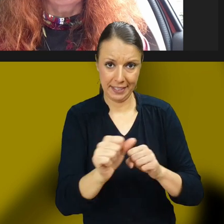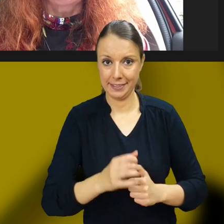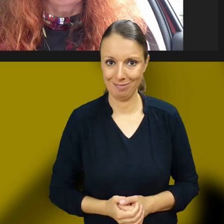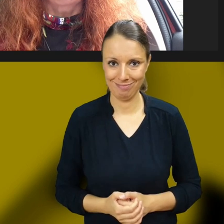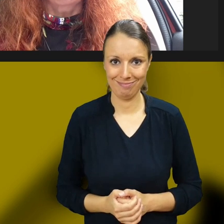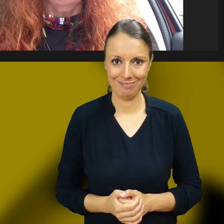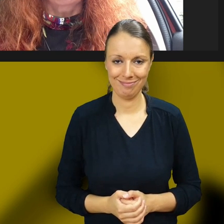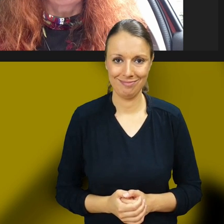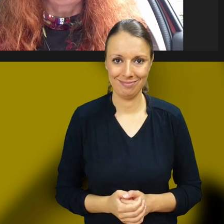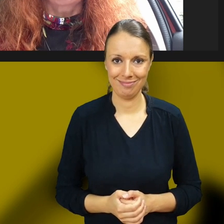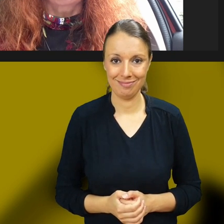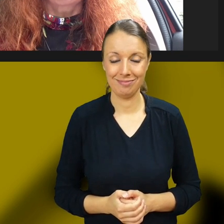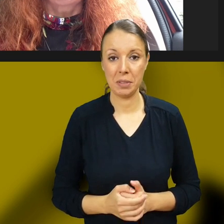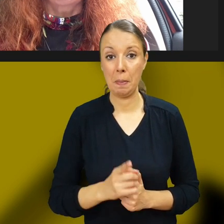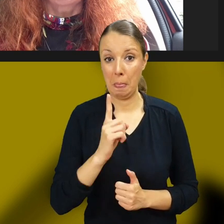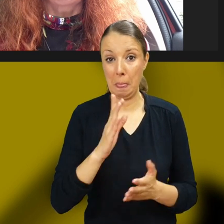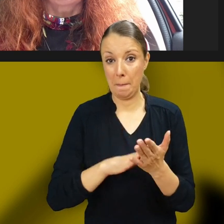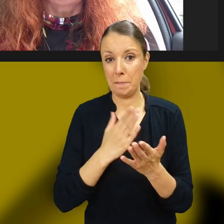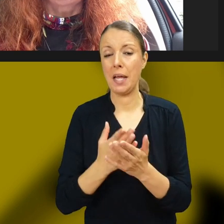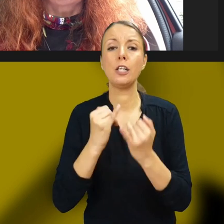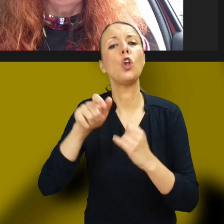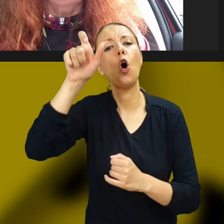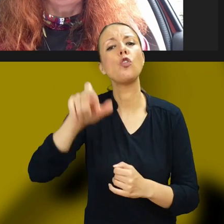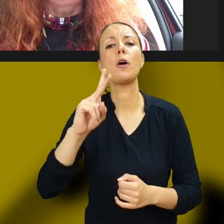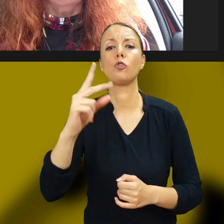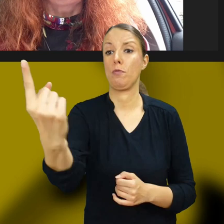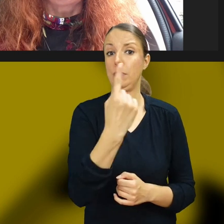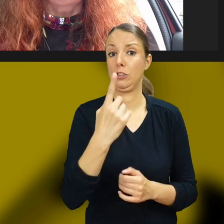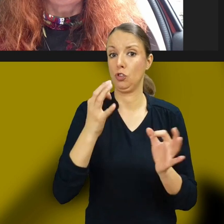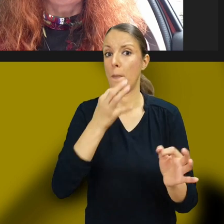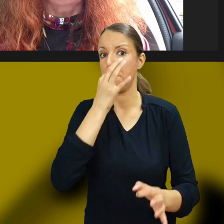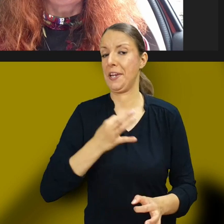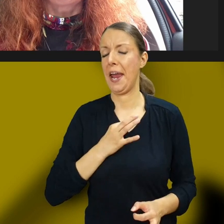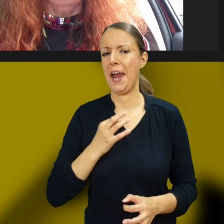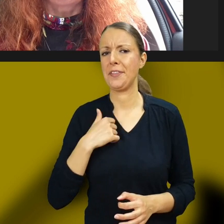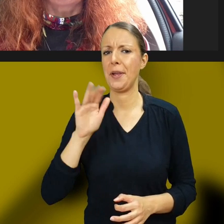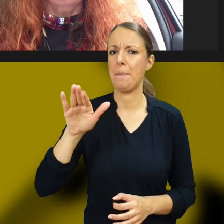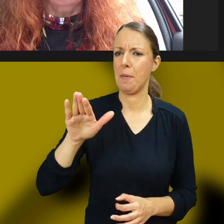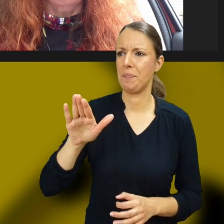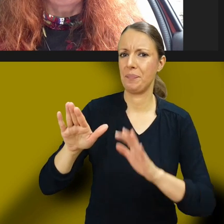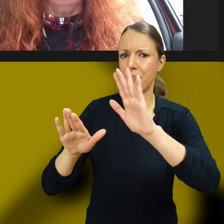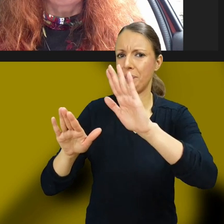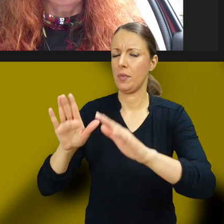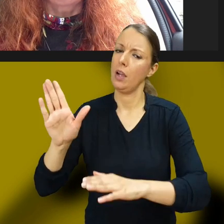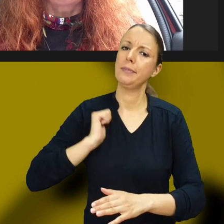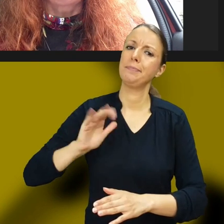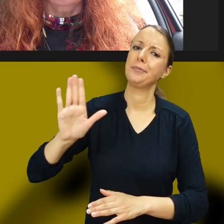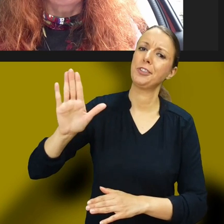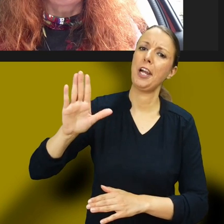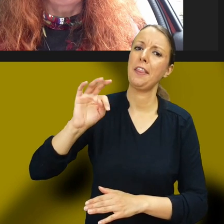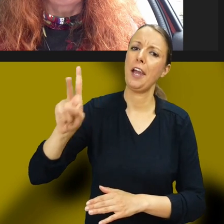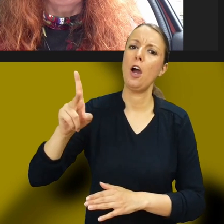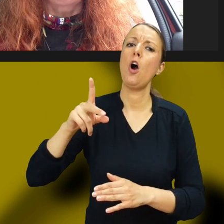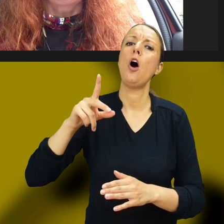ale gdyby ktoś przyszedł do mnie dzisiaj, to powiedziałbym chwileczkę, czcigodny Trybunale, artykuł 5 ust. 3 ustawy o